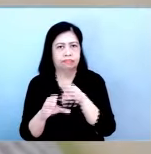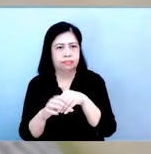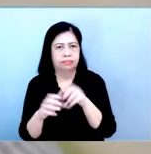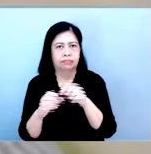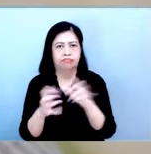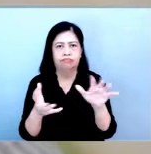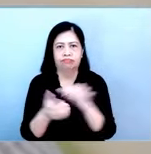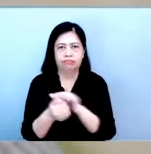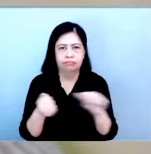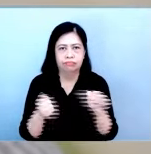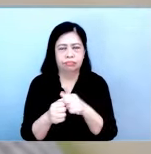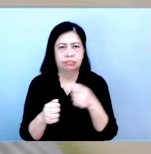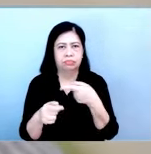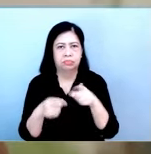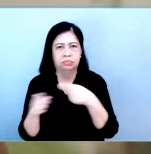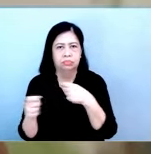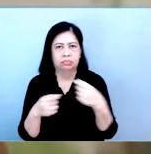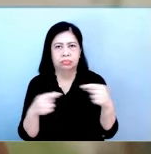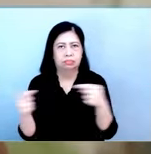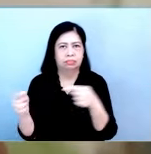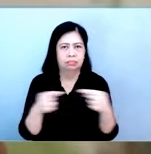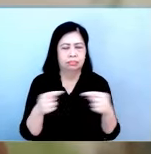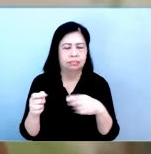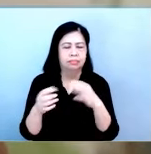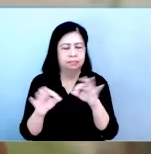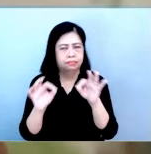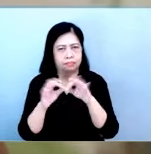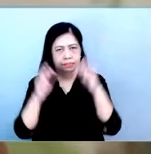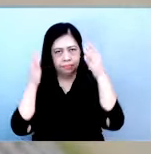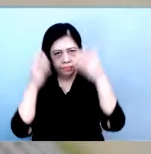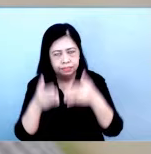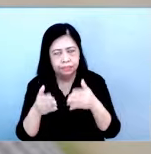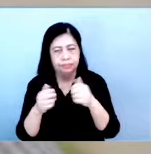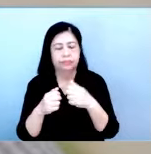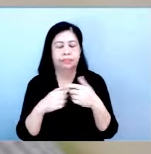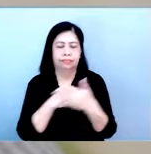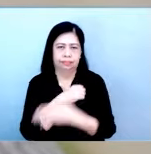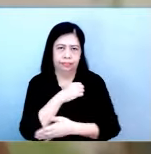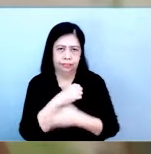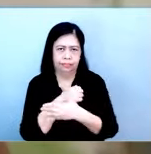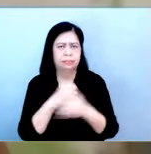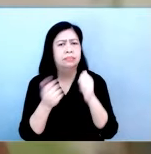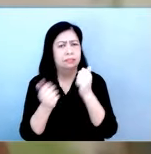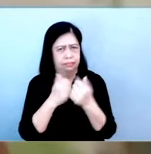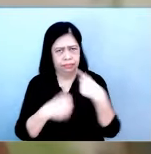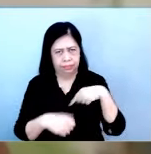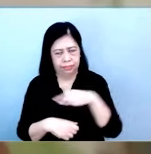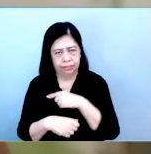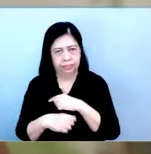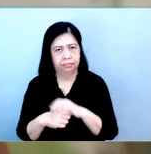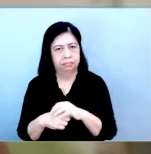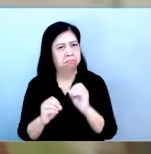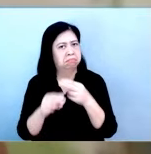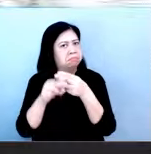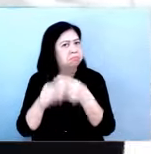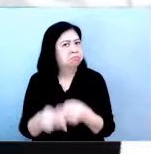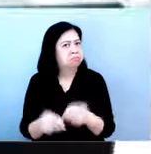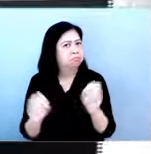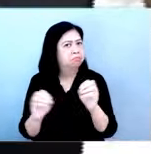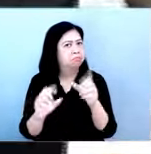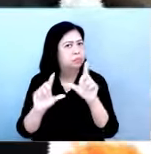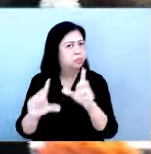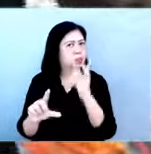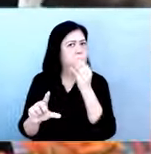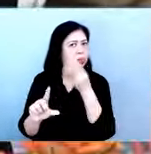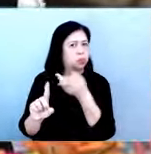paninira at paghahatakab pababa. Unahin natin ang ating bayan. Magbago na tayo. Wala namang pinangalanan ng Pangulo.